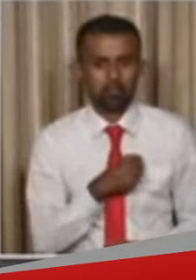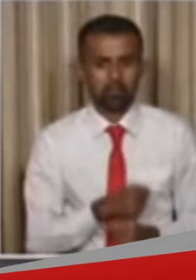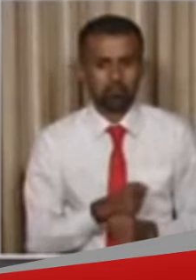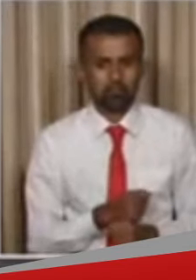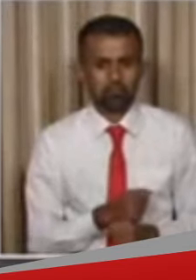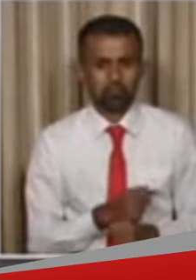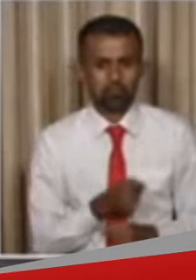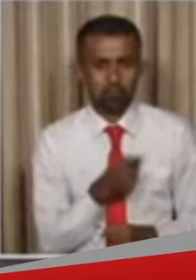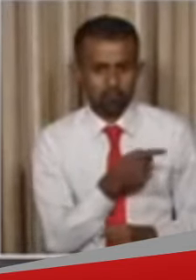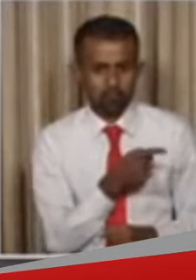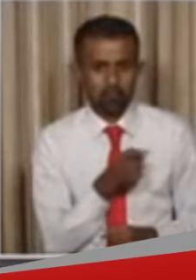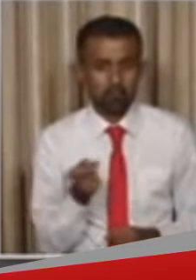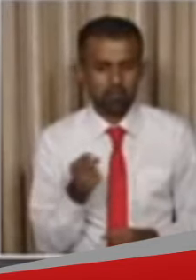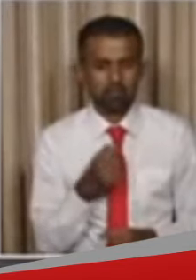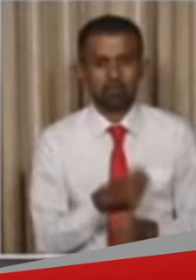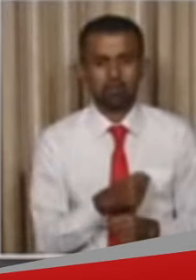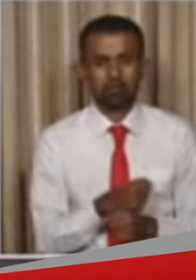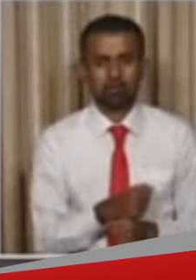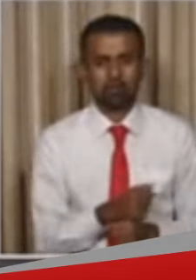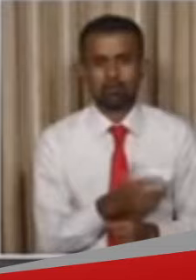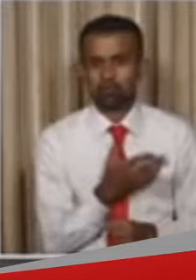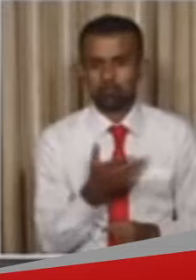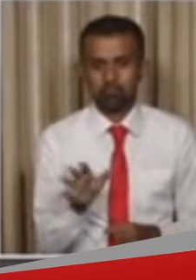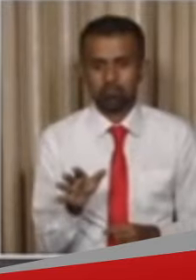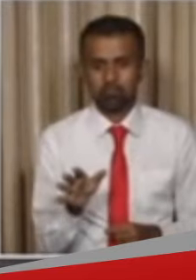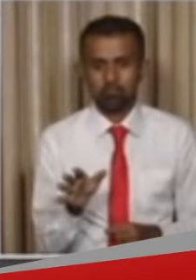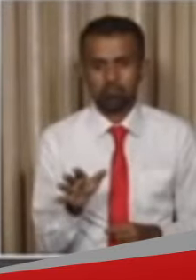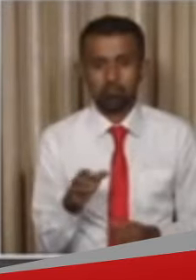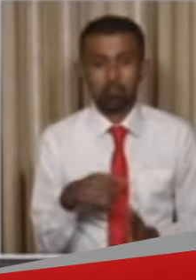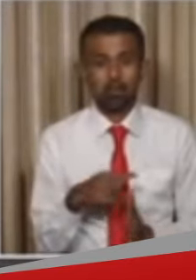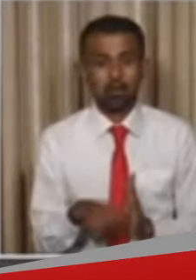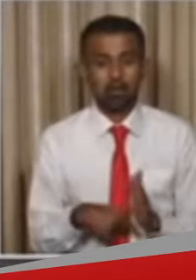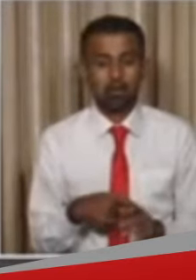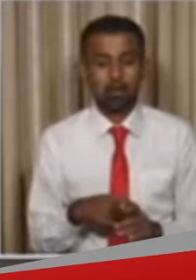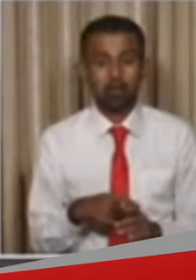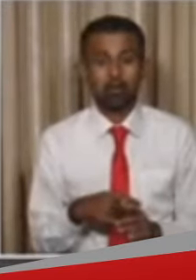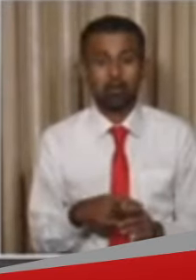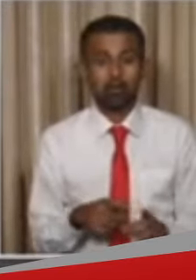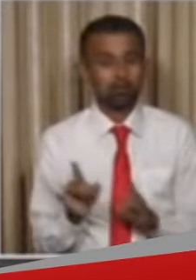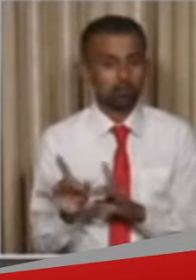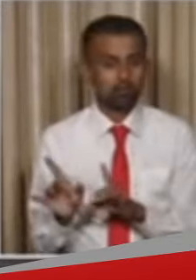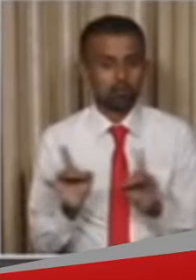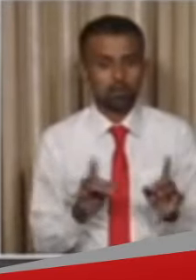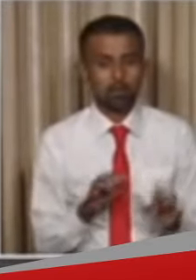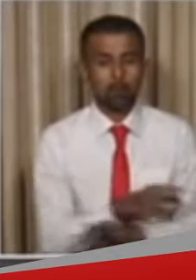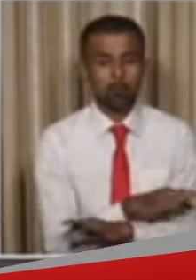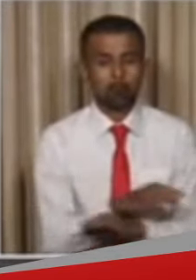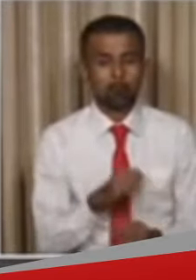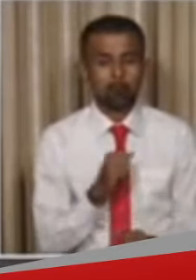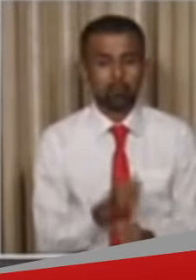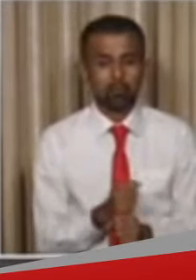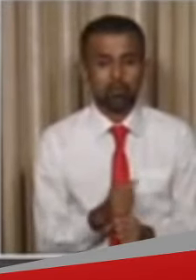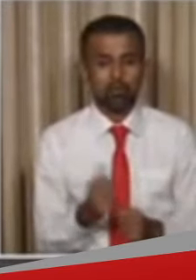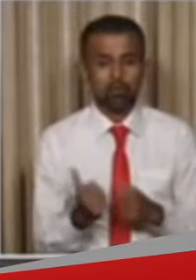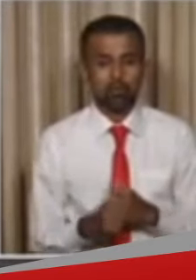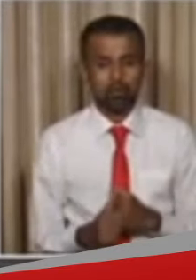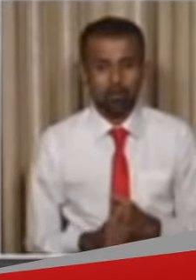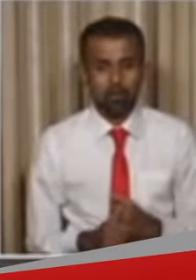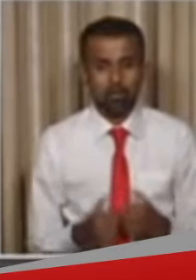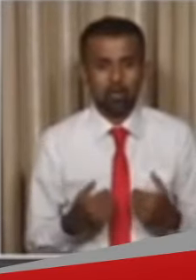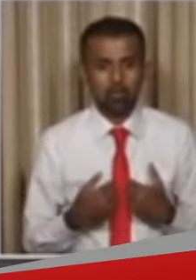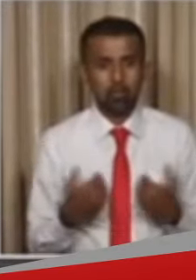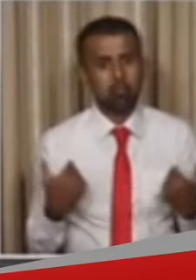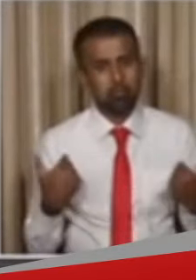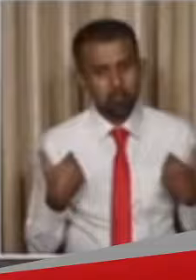තමයි මේ රජය ඉවත් කරලා අවසන් කරලා මේ රටේ රටට ගැළපෙන වැඩපිළිවෙලක් තියෙන රජයක් මී කර ගැනීම වෙනුවෙන් අපි කැප